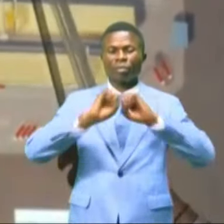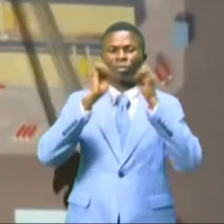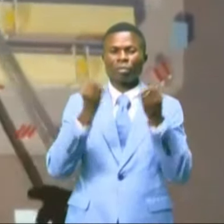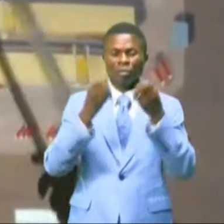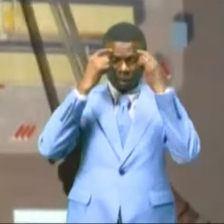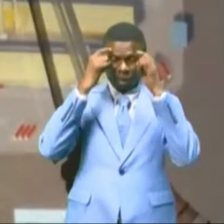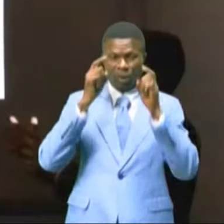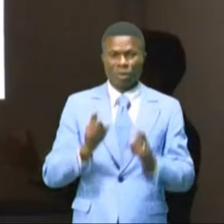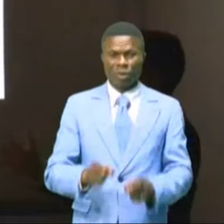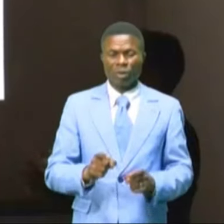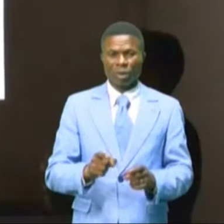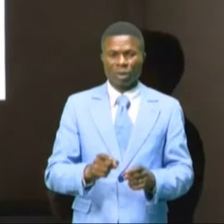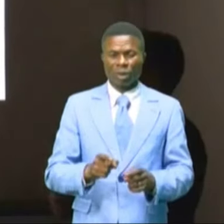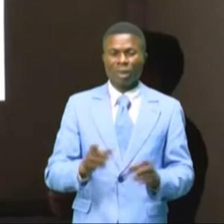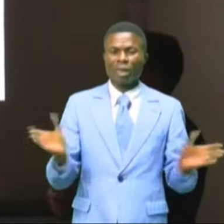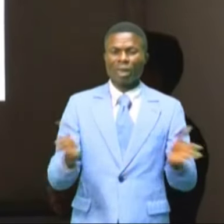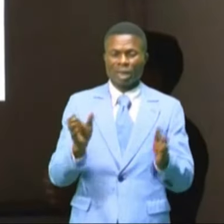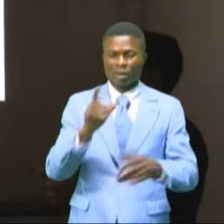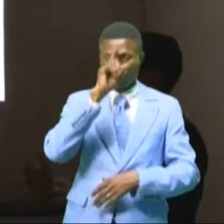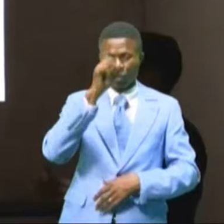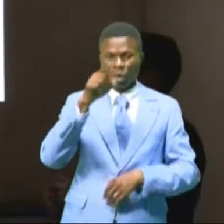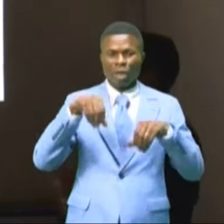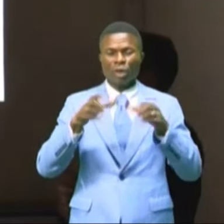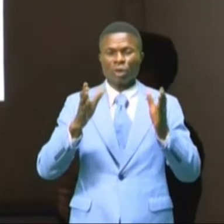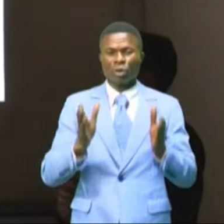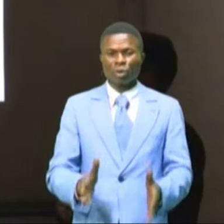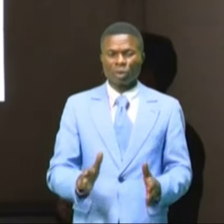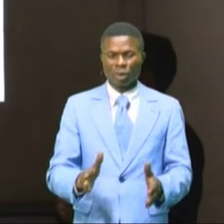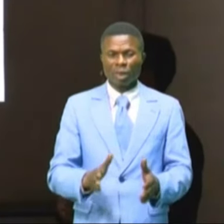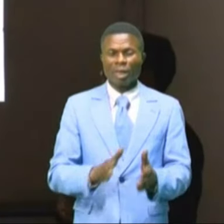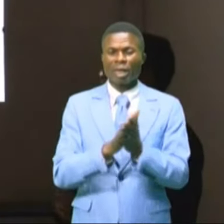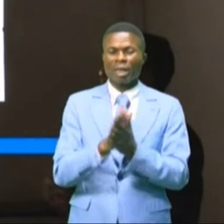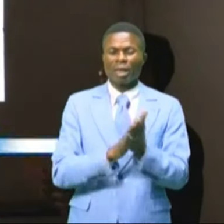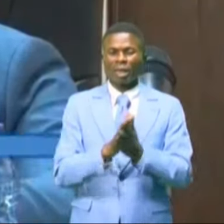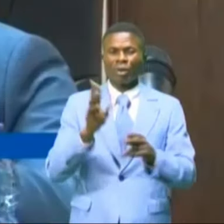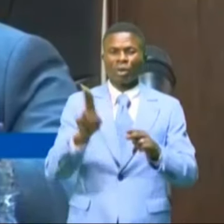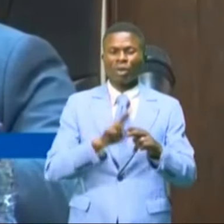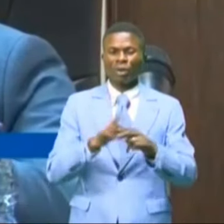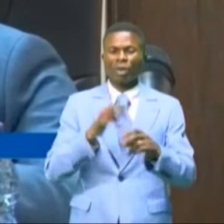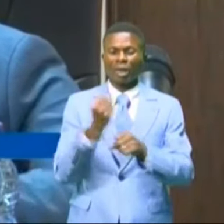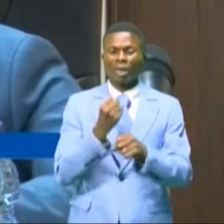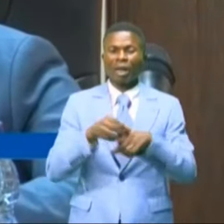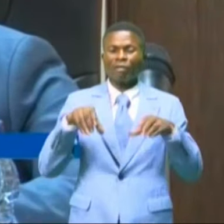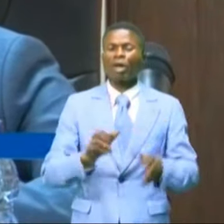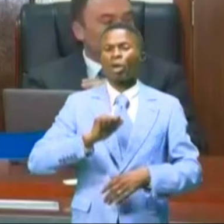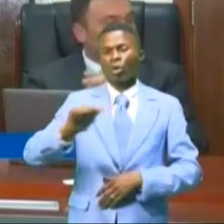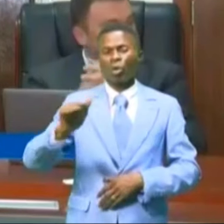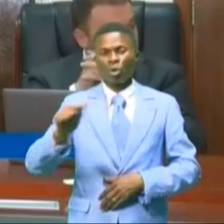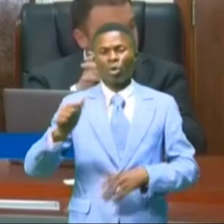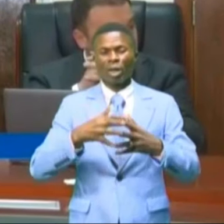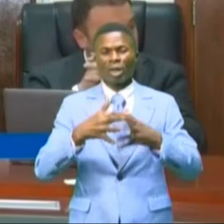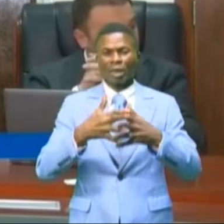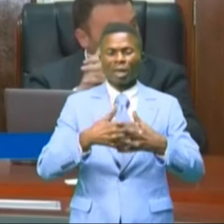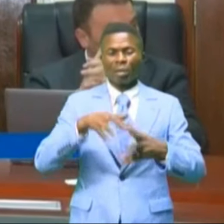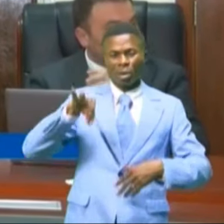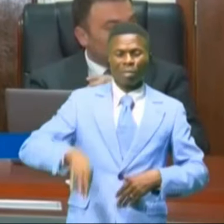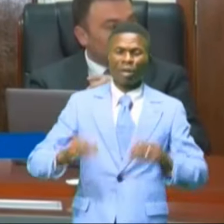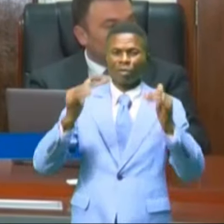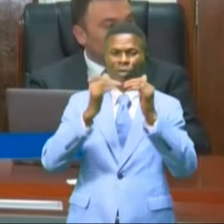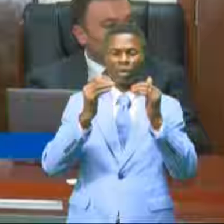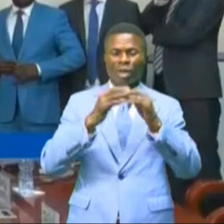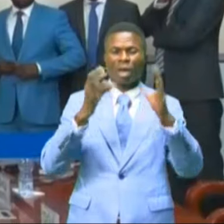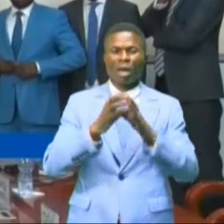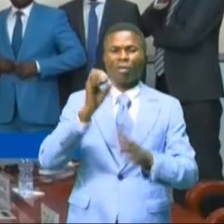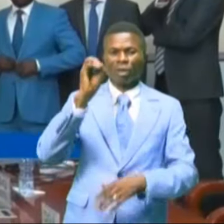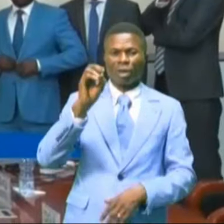déterminé à renforcer les capacités des Congolais car ils comptent utiliser la main-d'œuvre locale dans un partenariat gagnant-gagnant avec